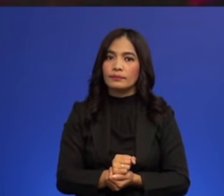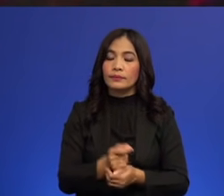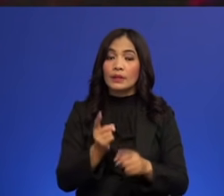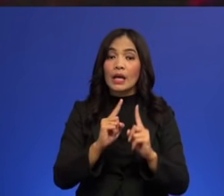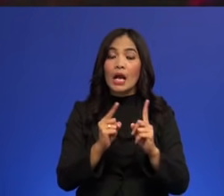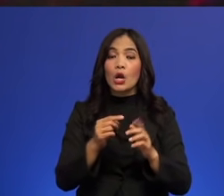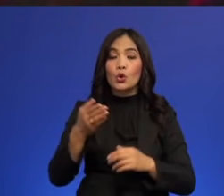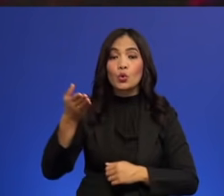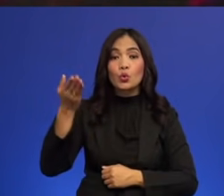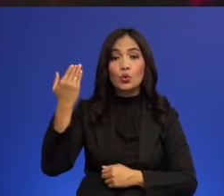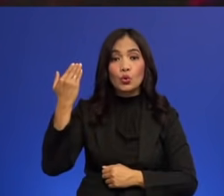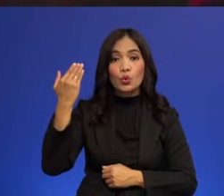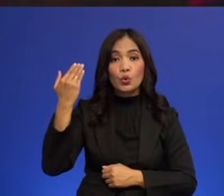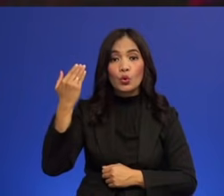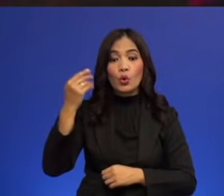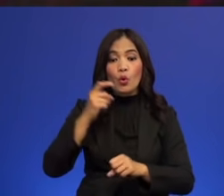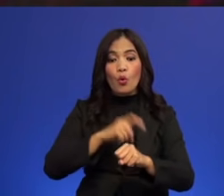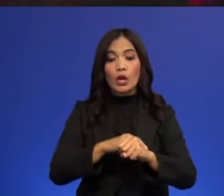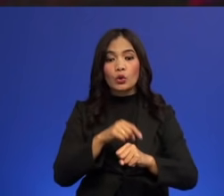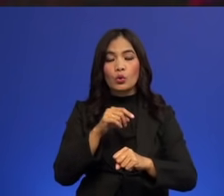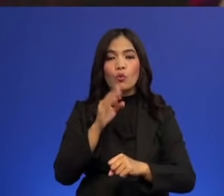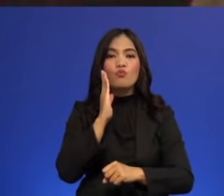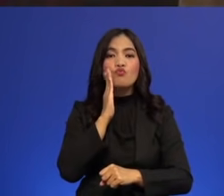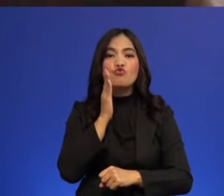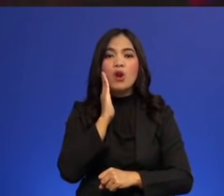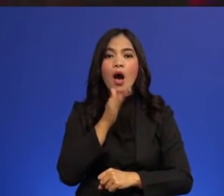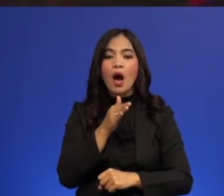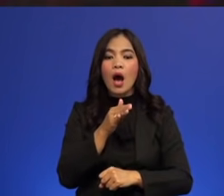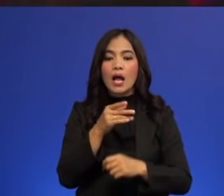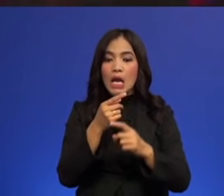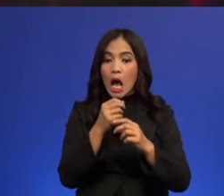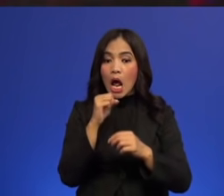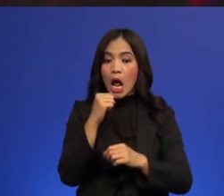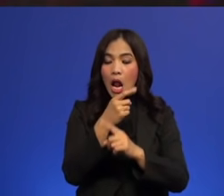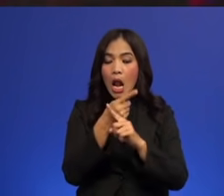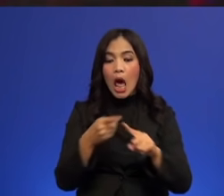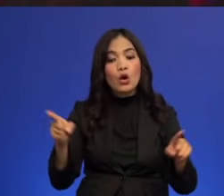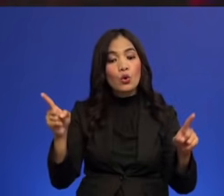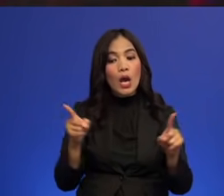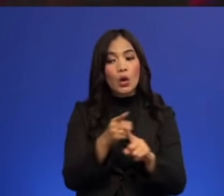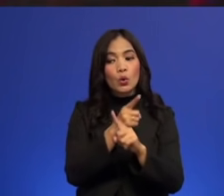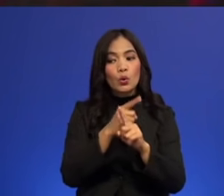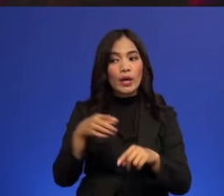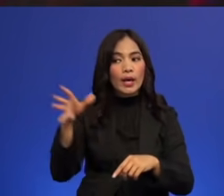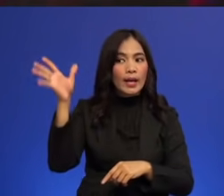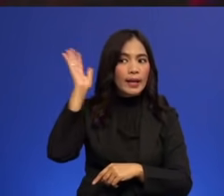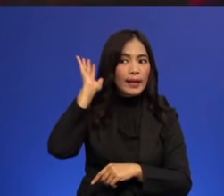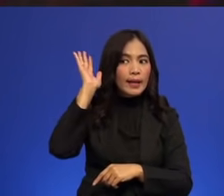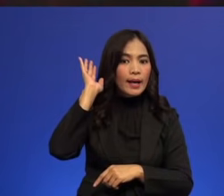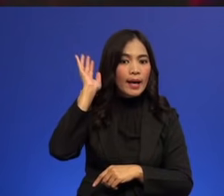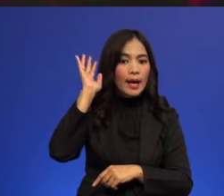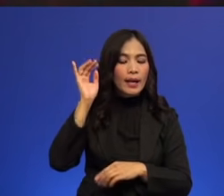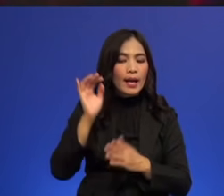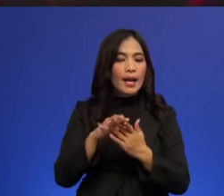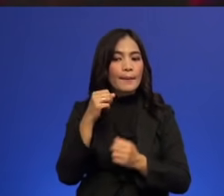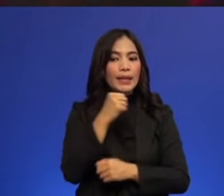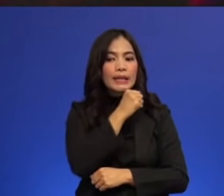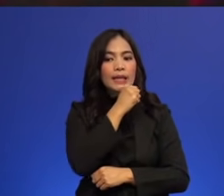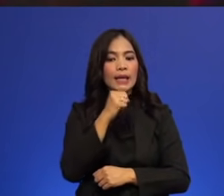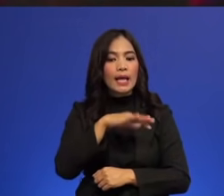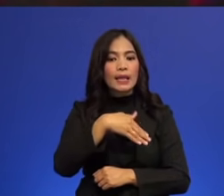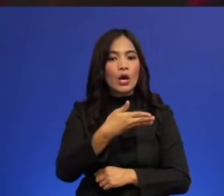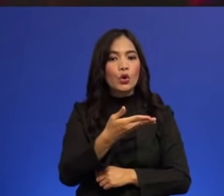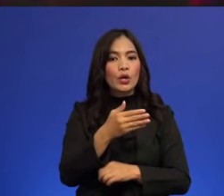Kalau dulu kita waktu masih muda ada lagu-lagu yang kita sering dengar dari penyanyi-penyanyi